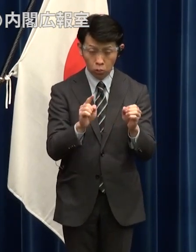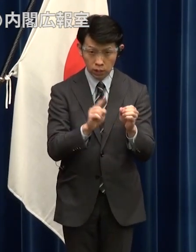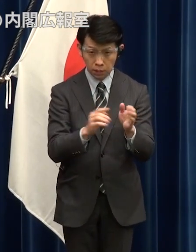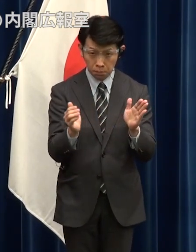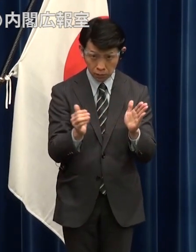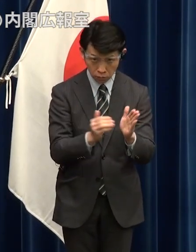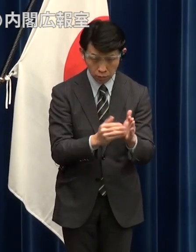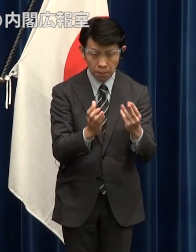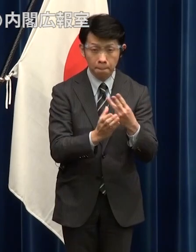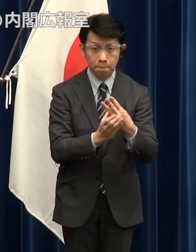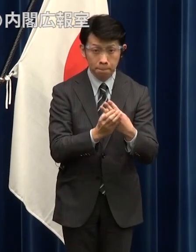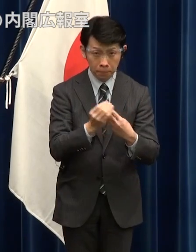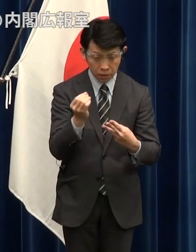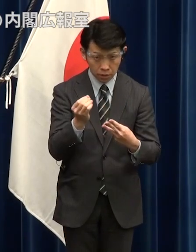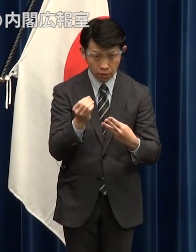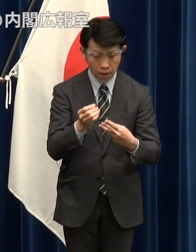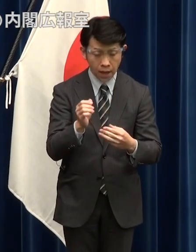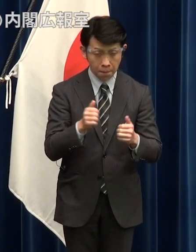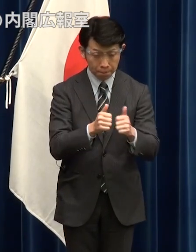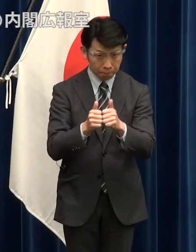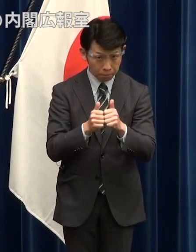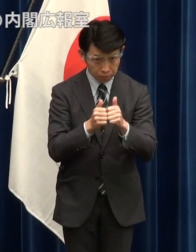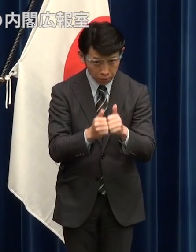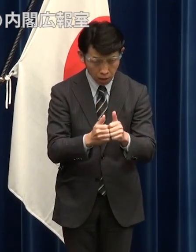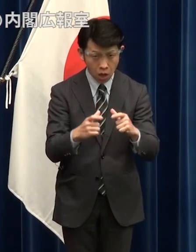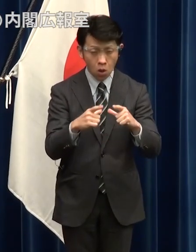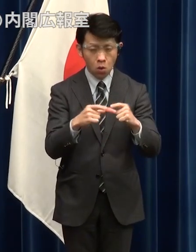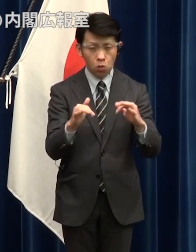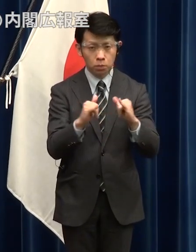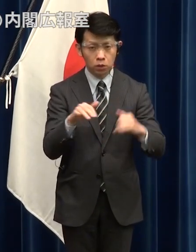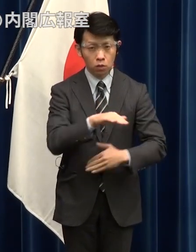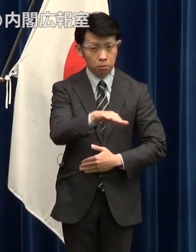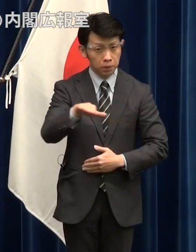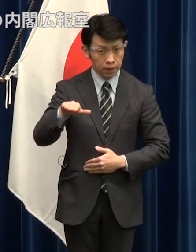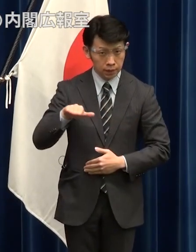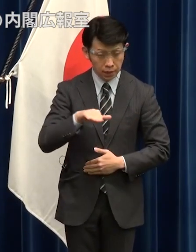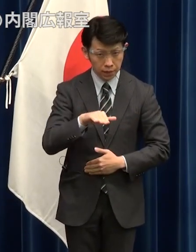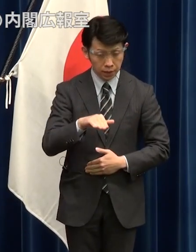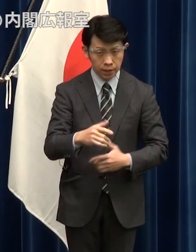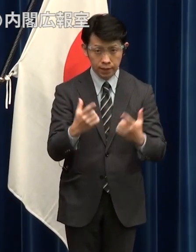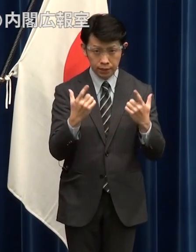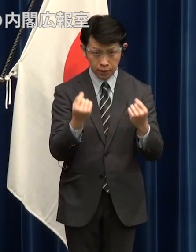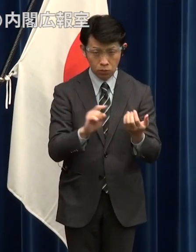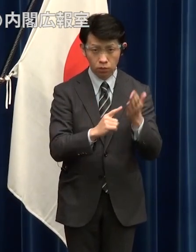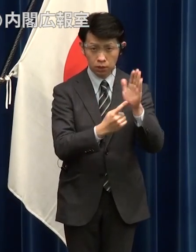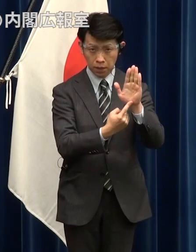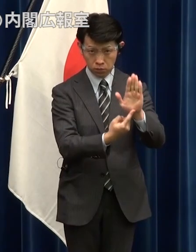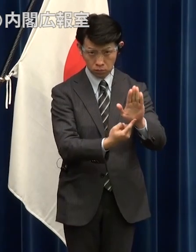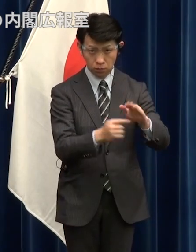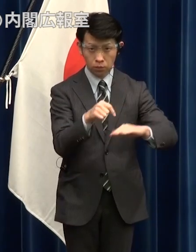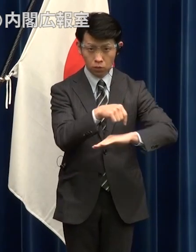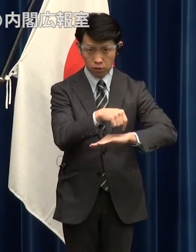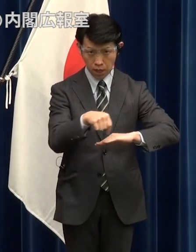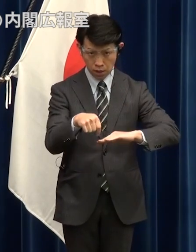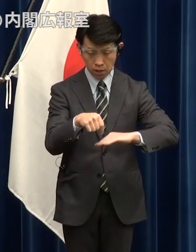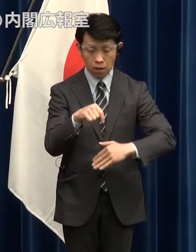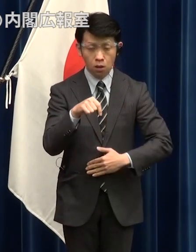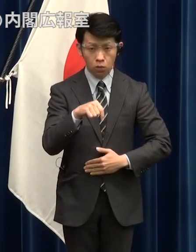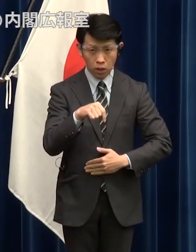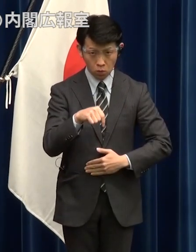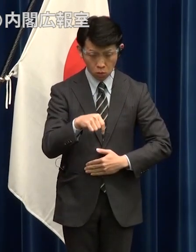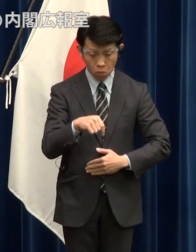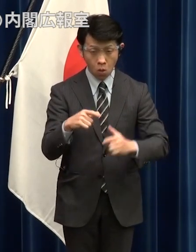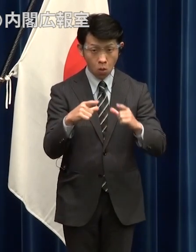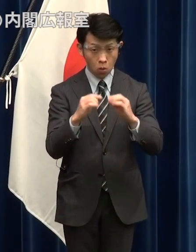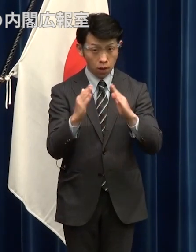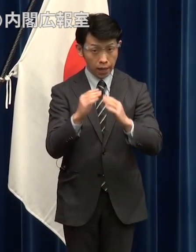的に決め、国民の皆さんに明確にお示しをする、この方針を国会